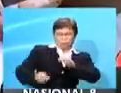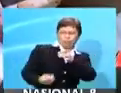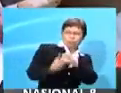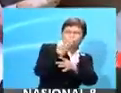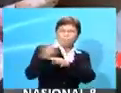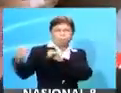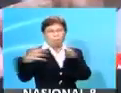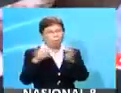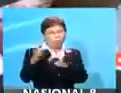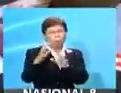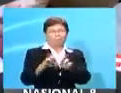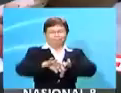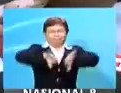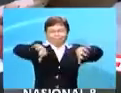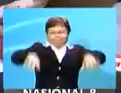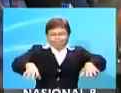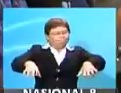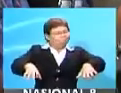perah